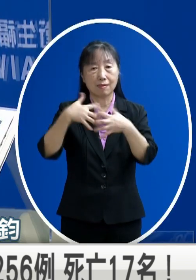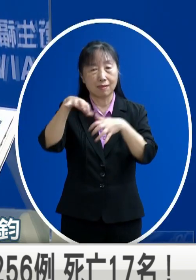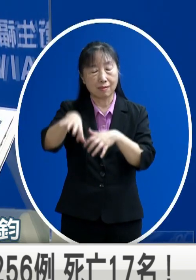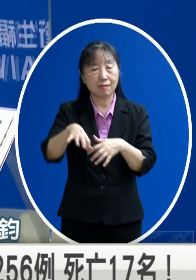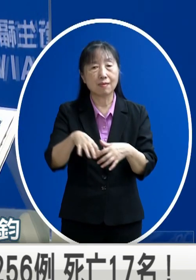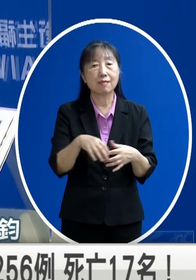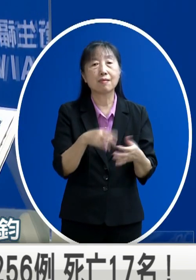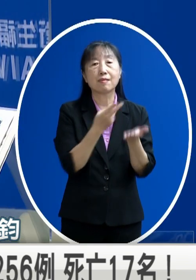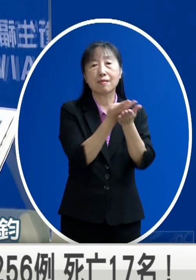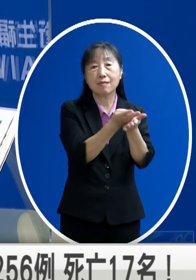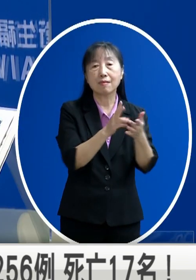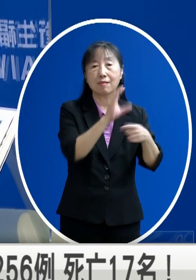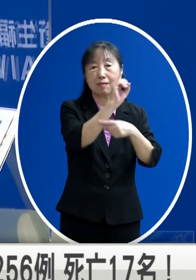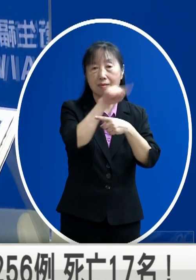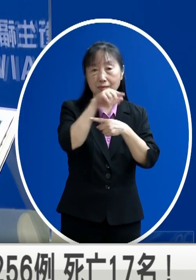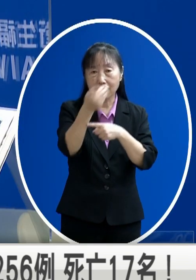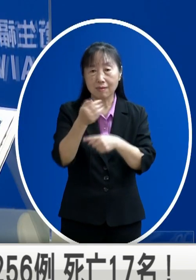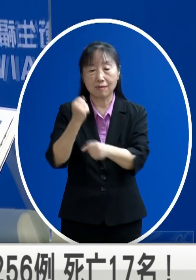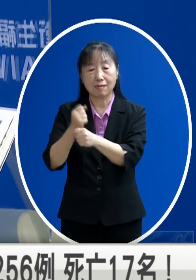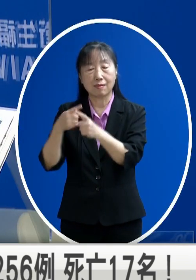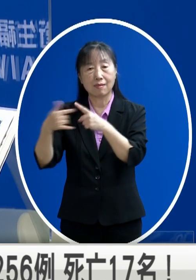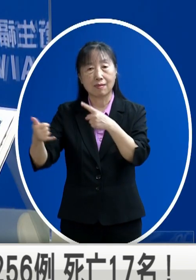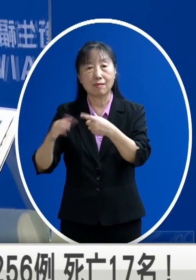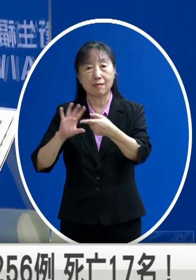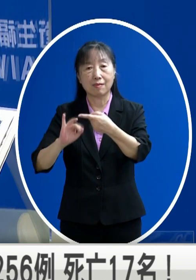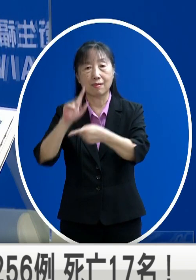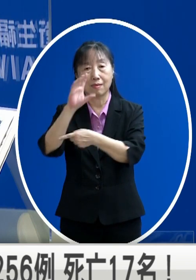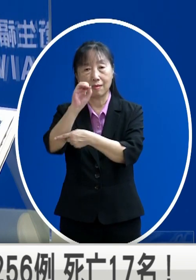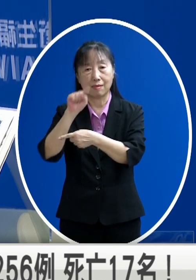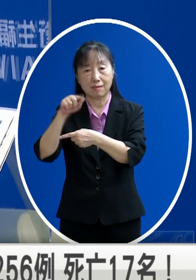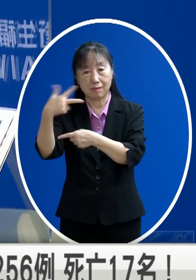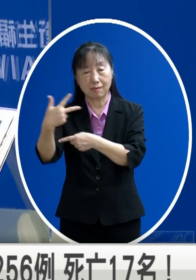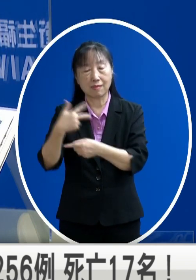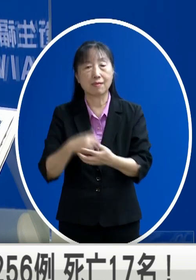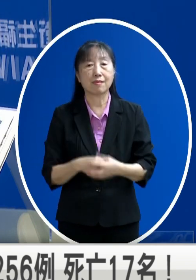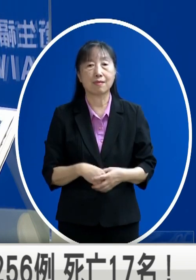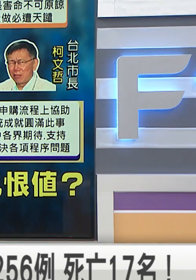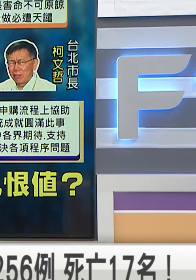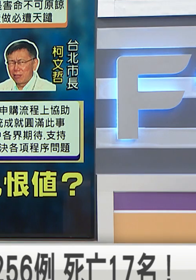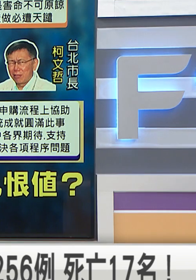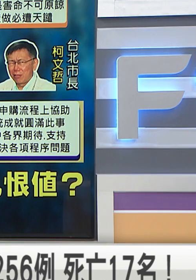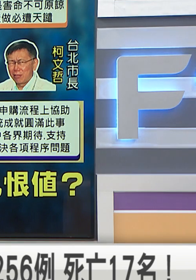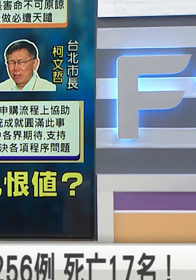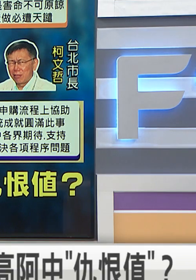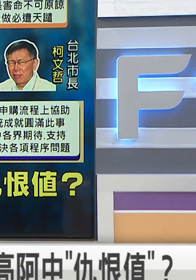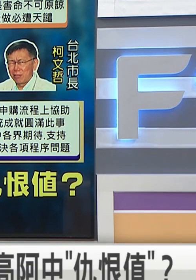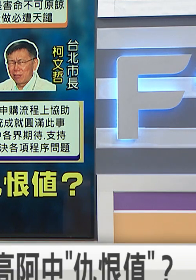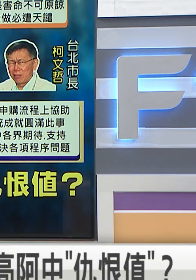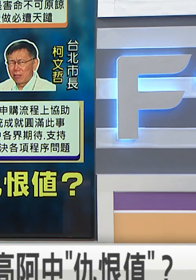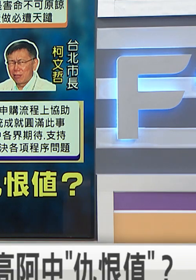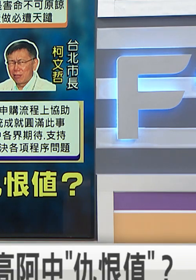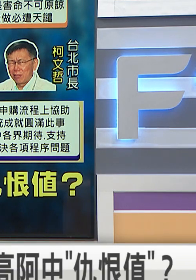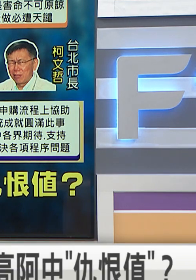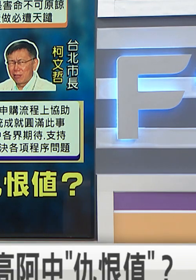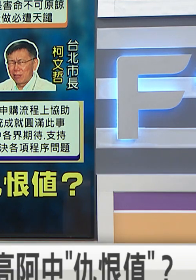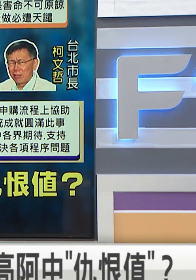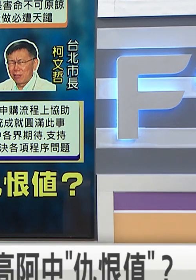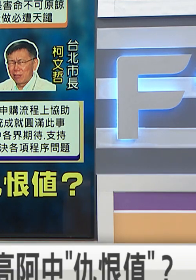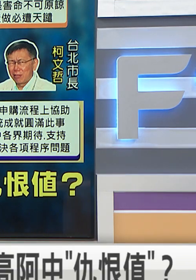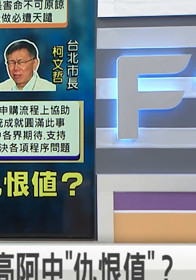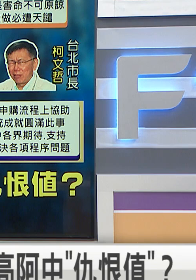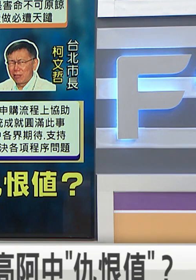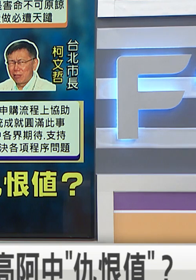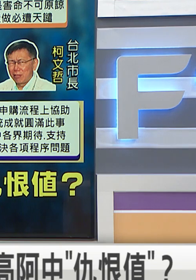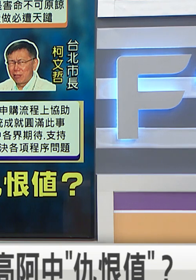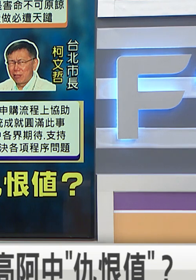是0.9%，工作人员的部分是0.7%，显示说这一波的疫情对。 好，过了三天的中秋